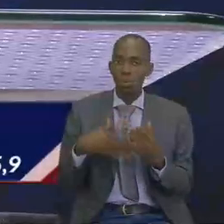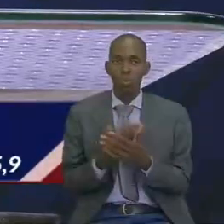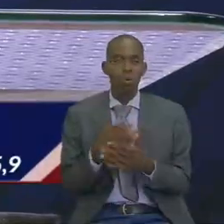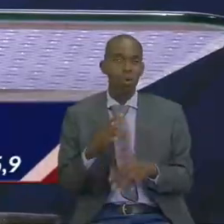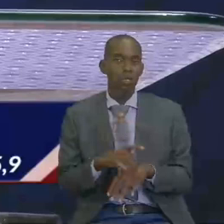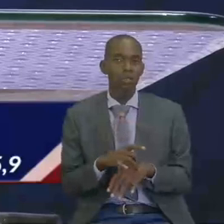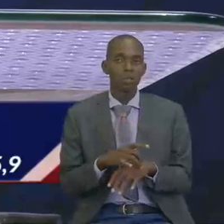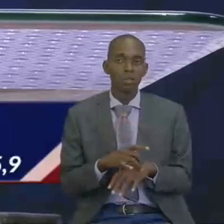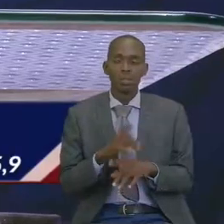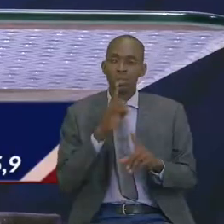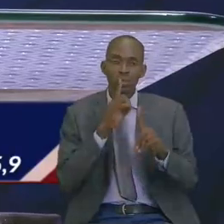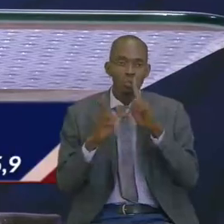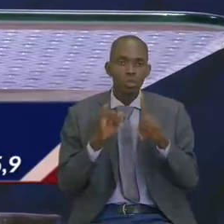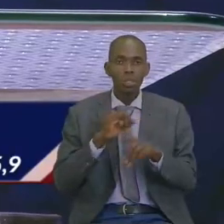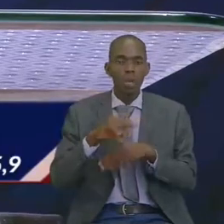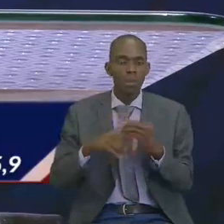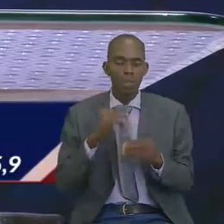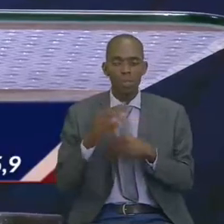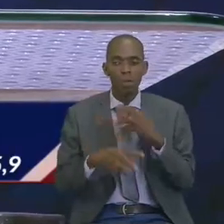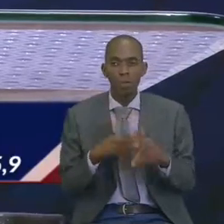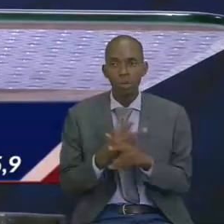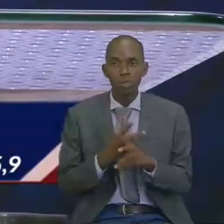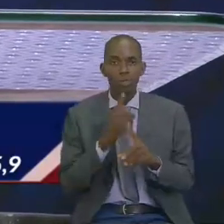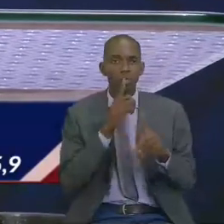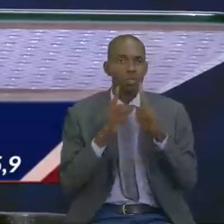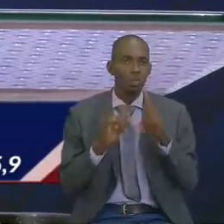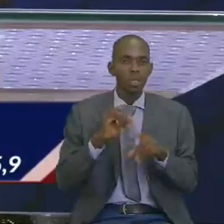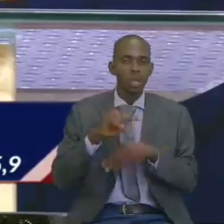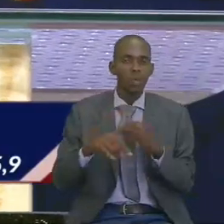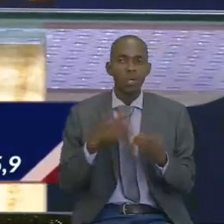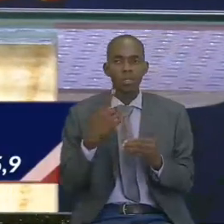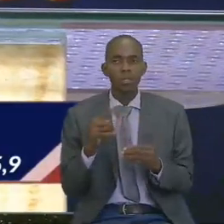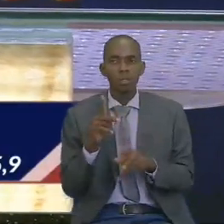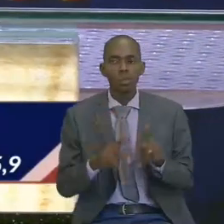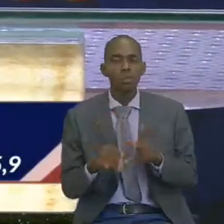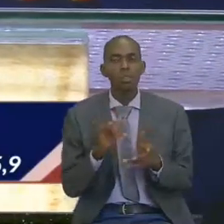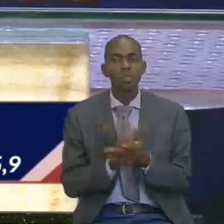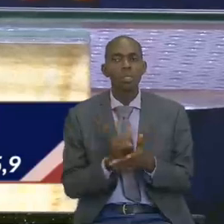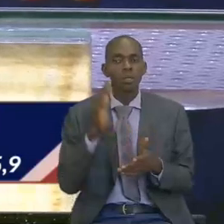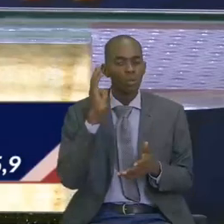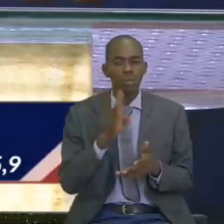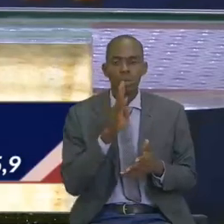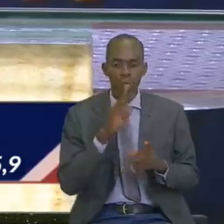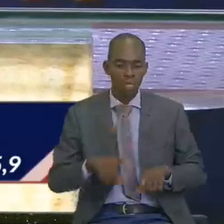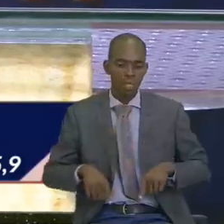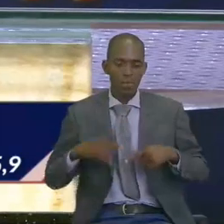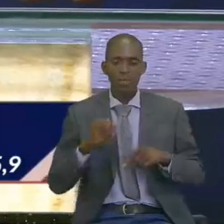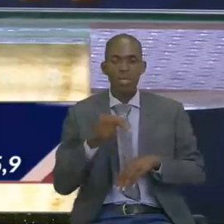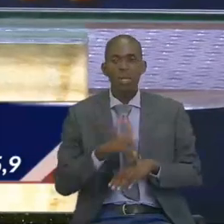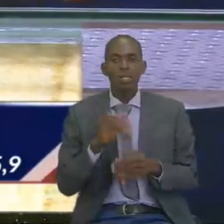cela parle du monde, cela parle de ceux qui vivent au temps